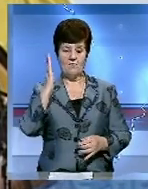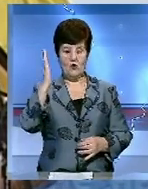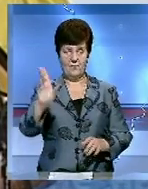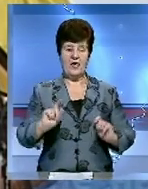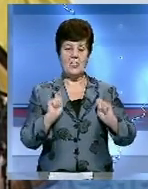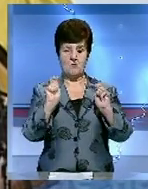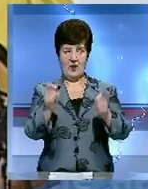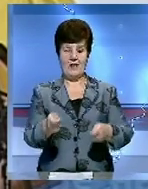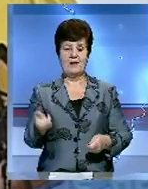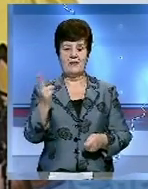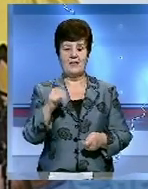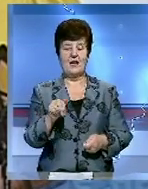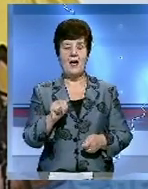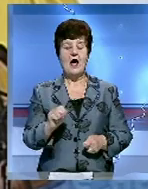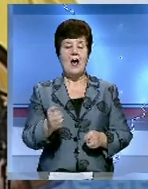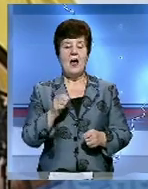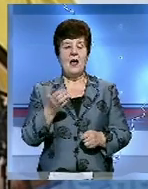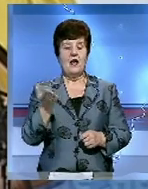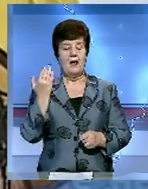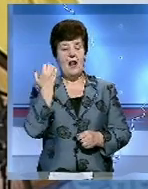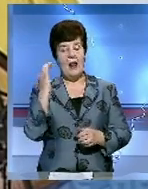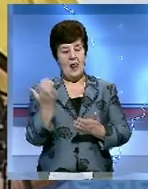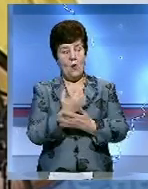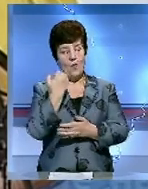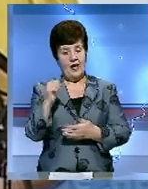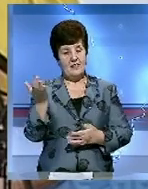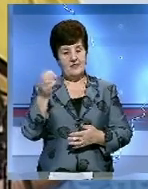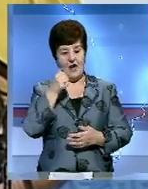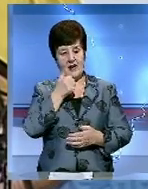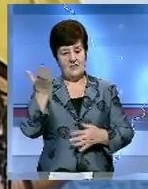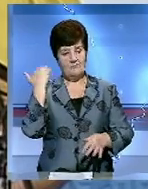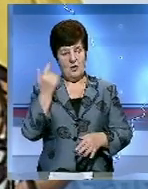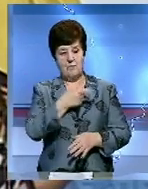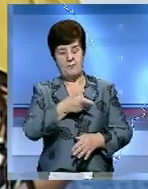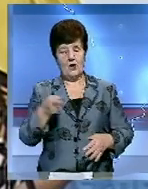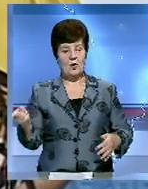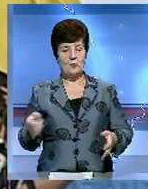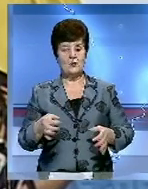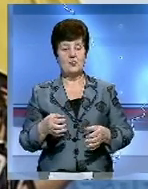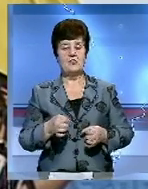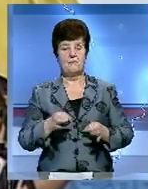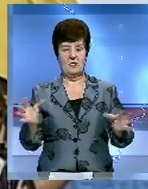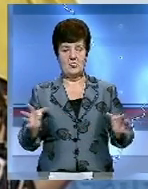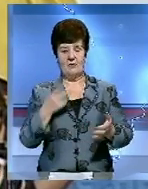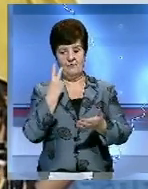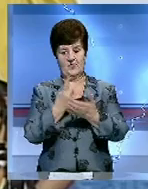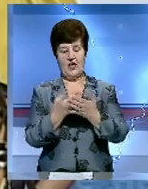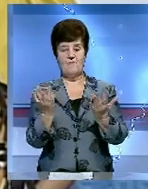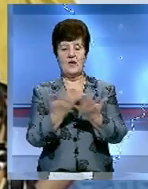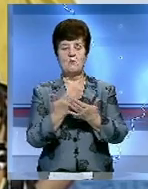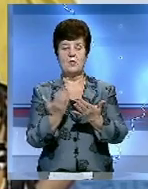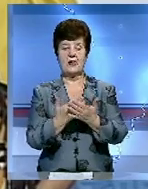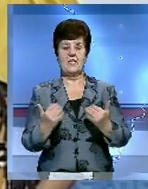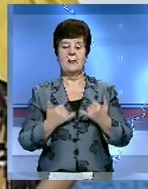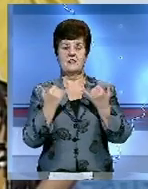de laureații anilor precedenți. Pe parcursul ceremoniei vom viziona niște filmulețe care reflectă